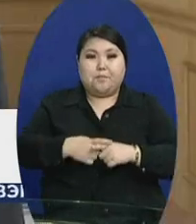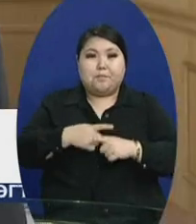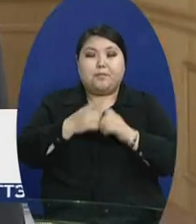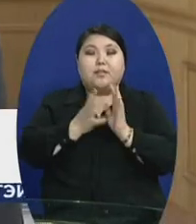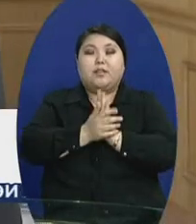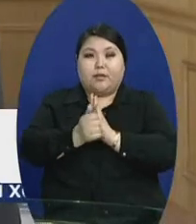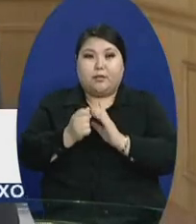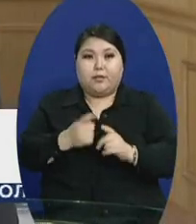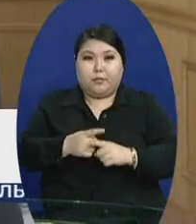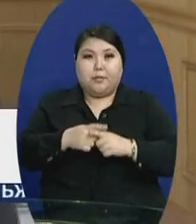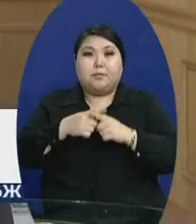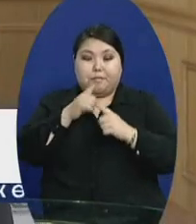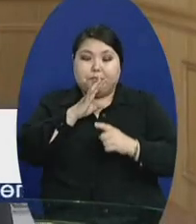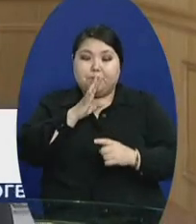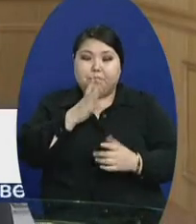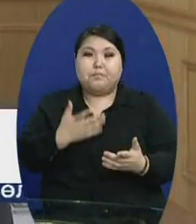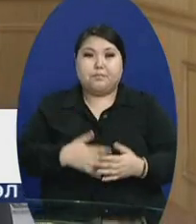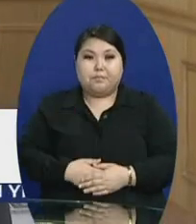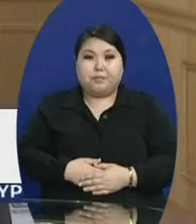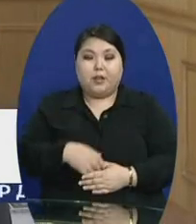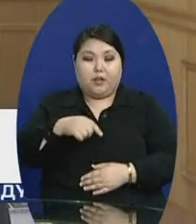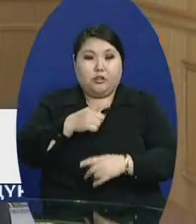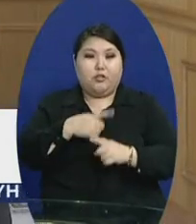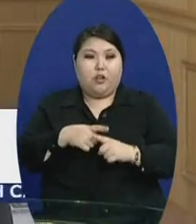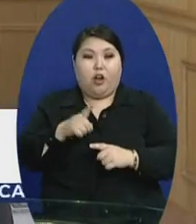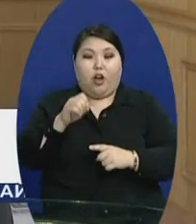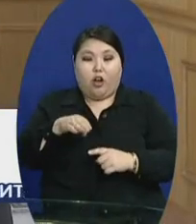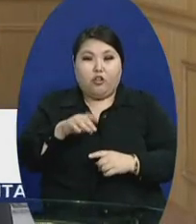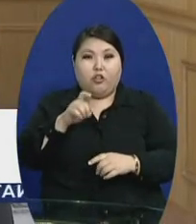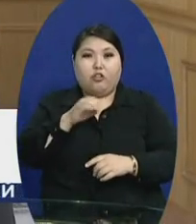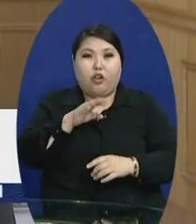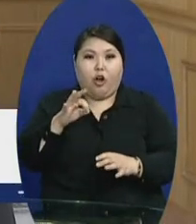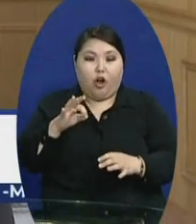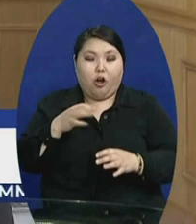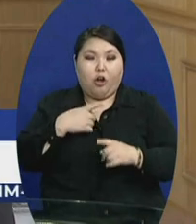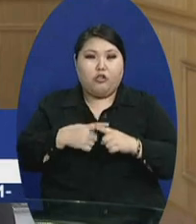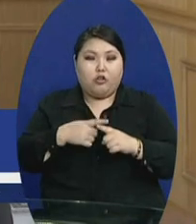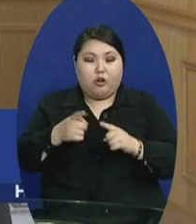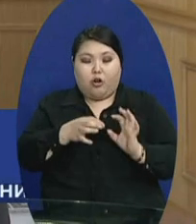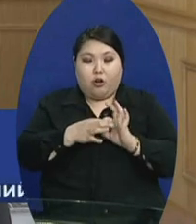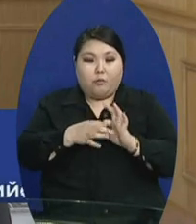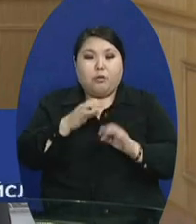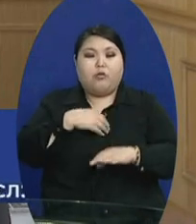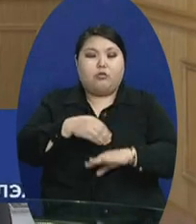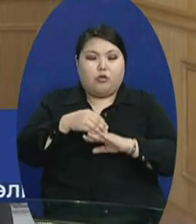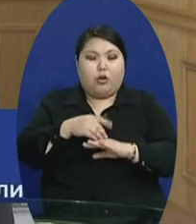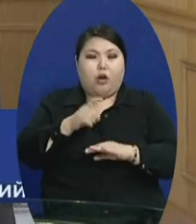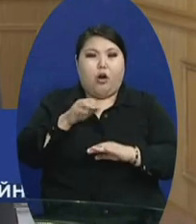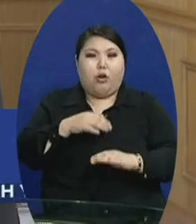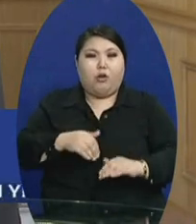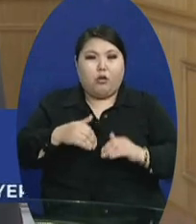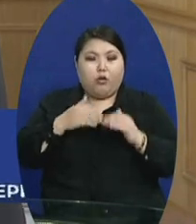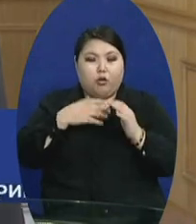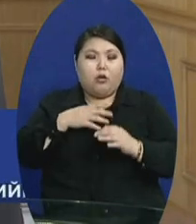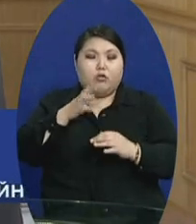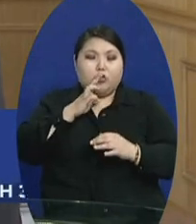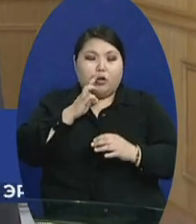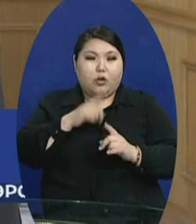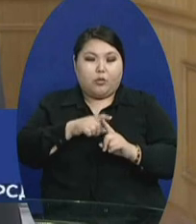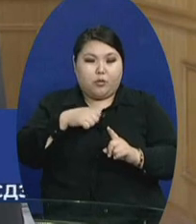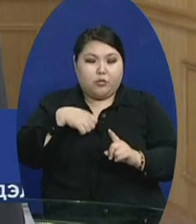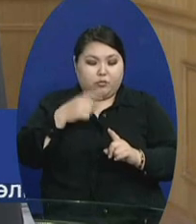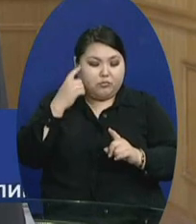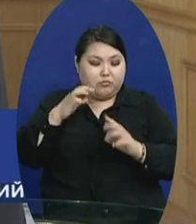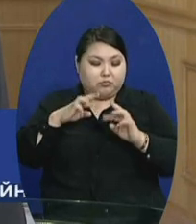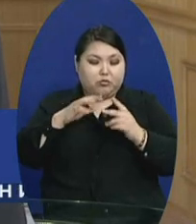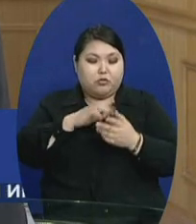юм байна. Энэ төсөл хот хөдөөгийн холболт, доктортой хот суурныг хөгжүүлэх, бэлчээрийн менежментийн шинжилгээ, зах зарахчлалыг